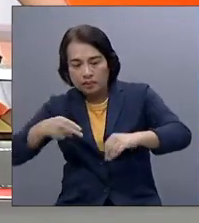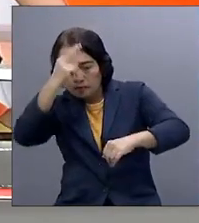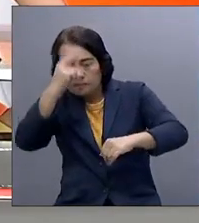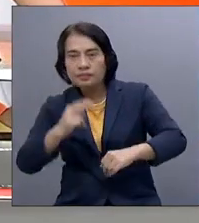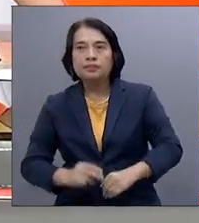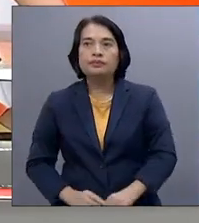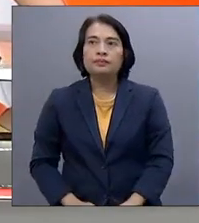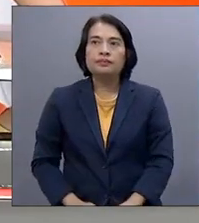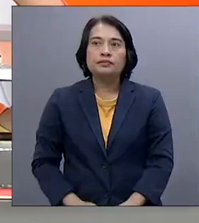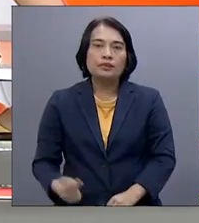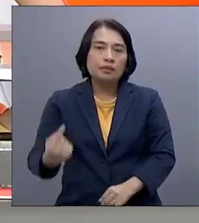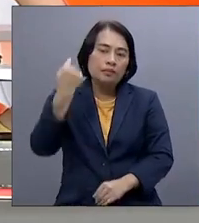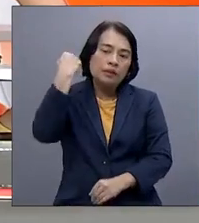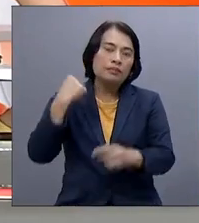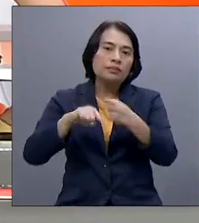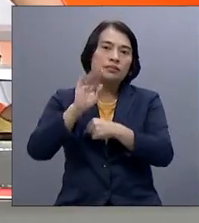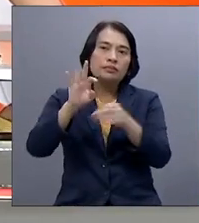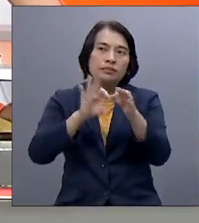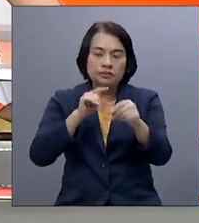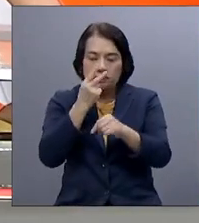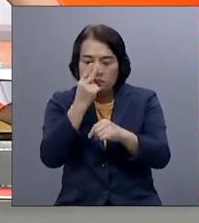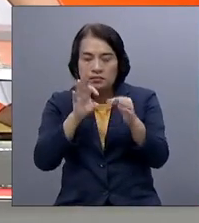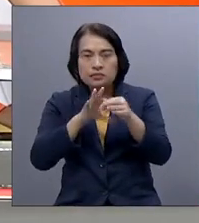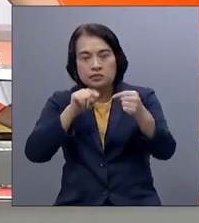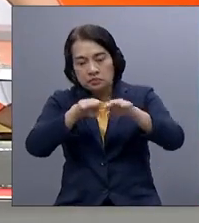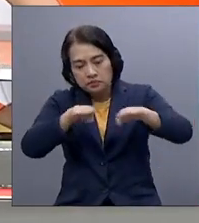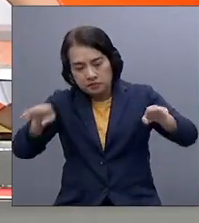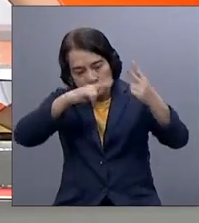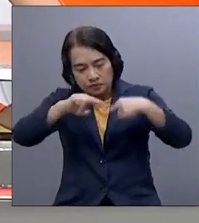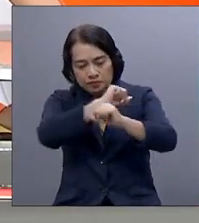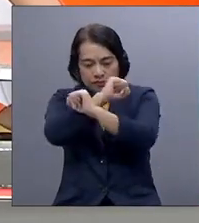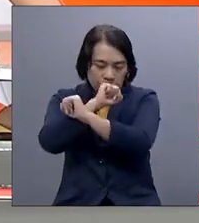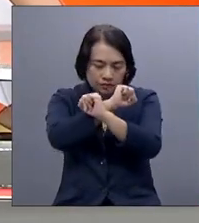ฐก็ยืนยันบอกว่ามีการใช้มาตรการในการดูแลความปลอดภัยขั้นสูงสุดในการประชุมใหญ่